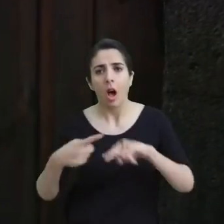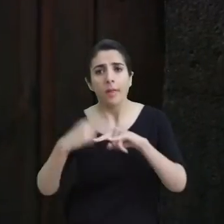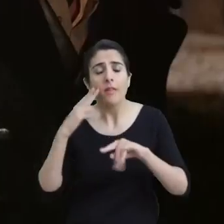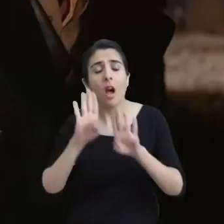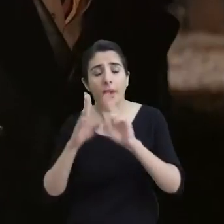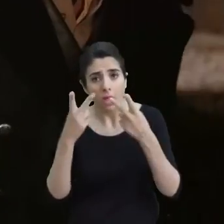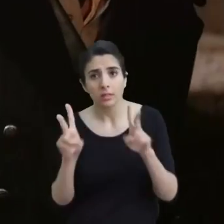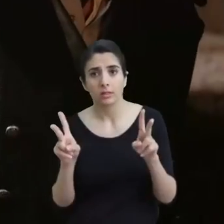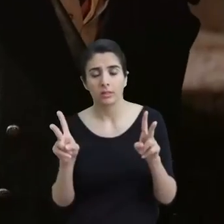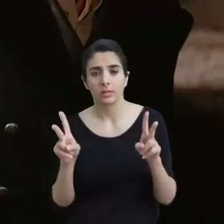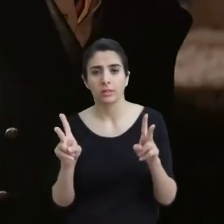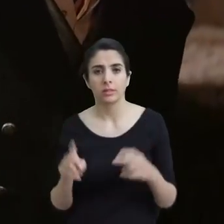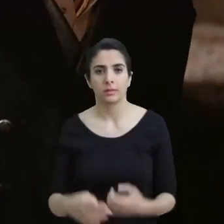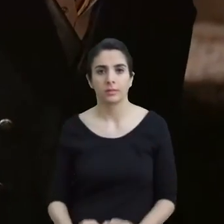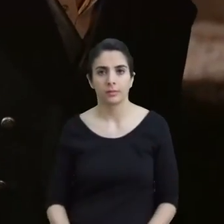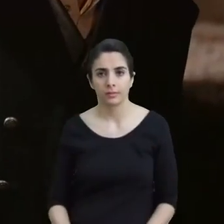Hamdi Efendi, aç kapıyı!